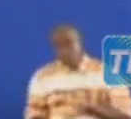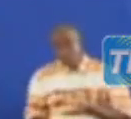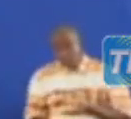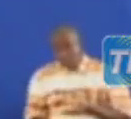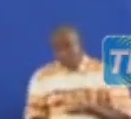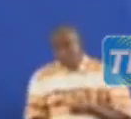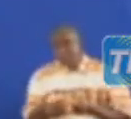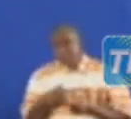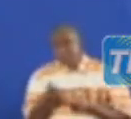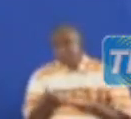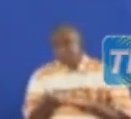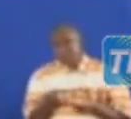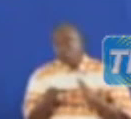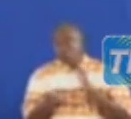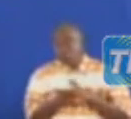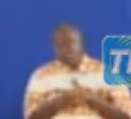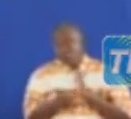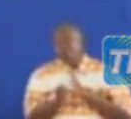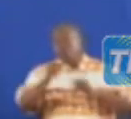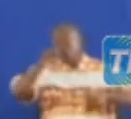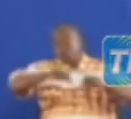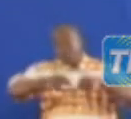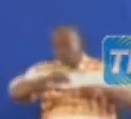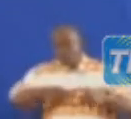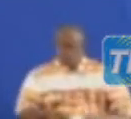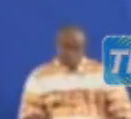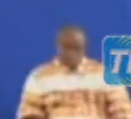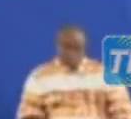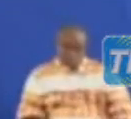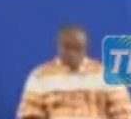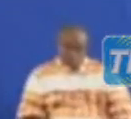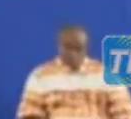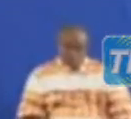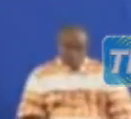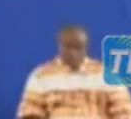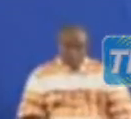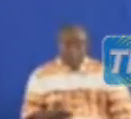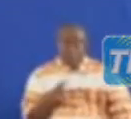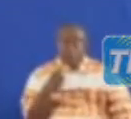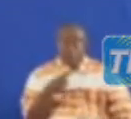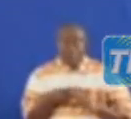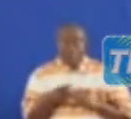zenye wahitaji wanafunzi wenye mahitaji maalum. Shilingi bilioni